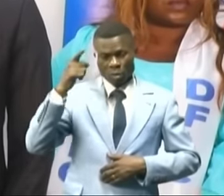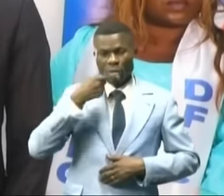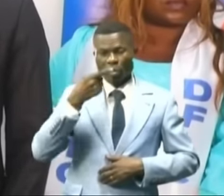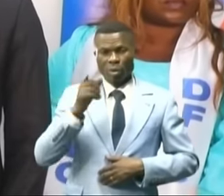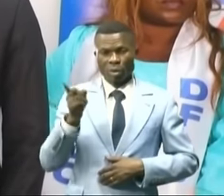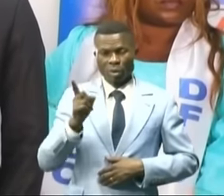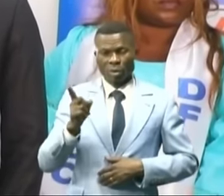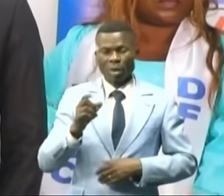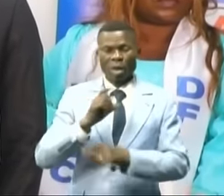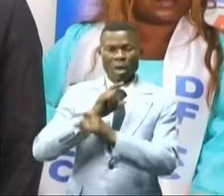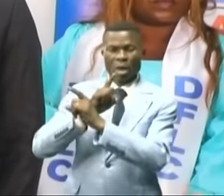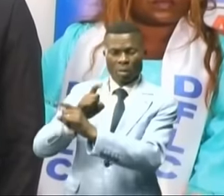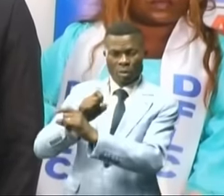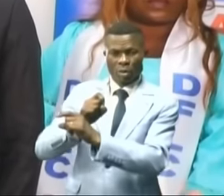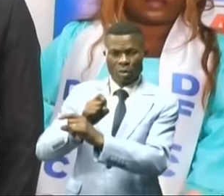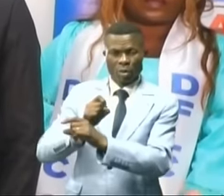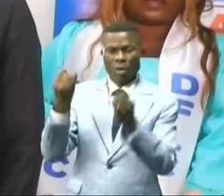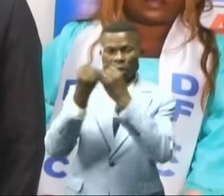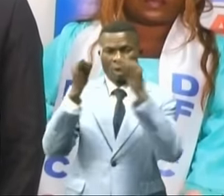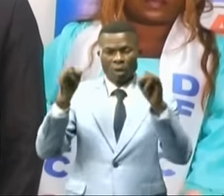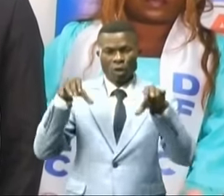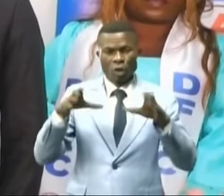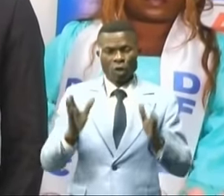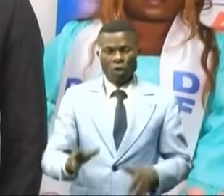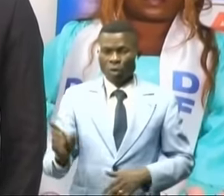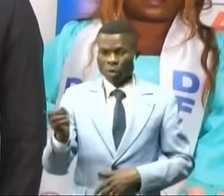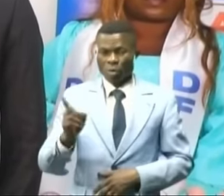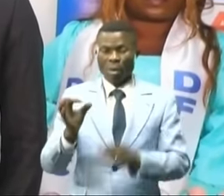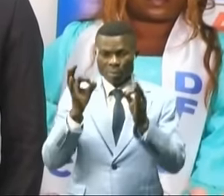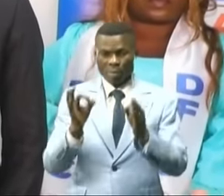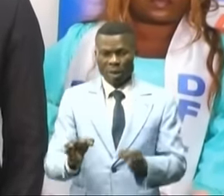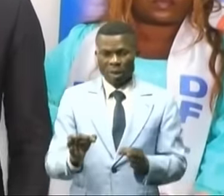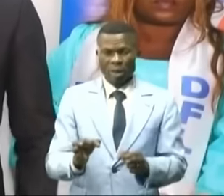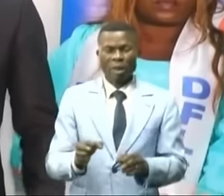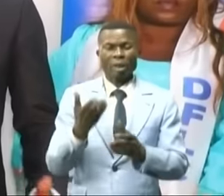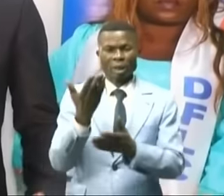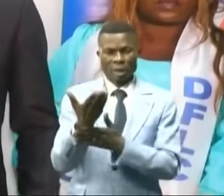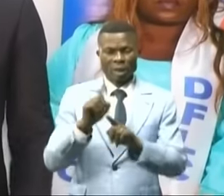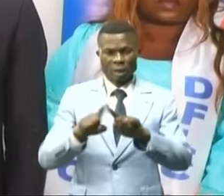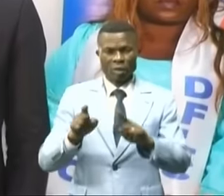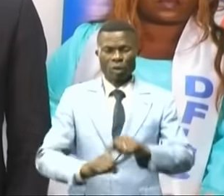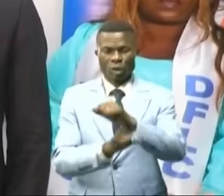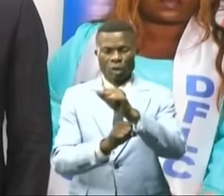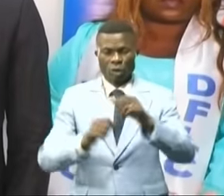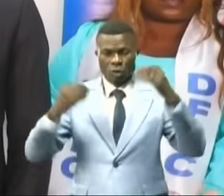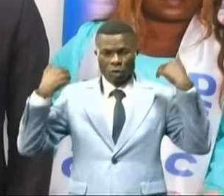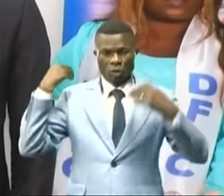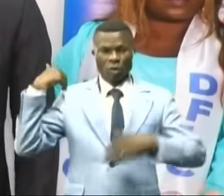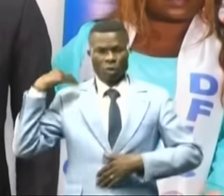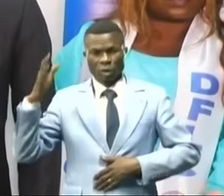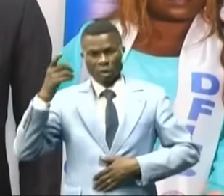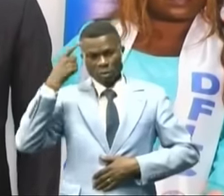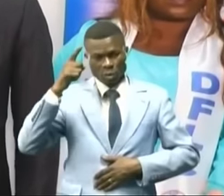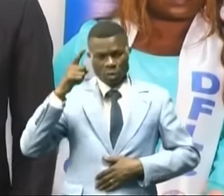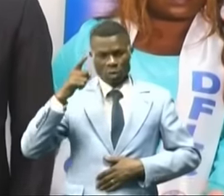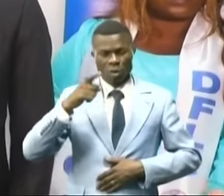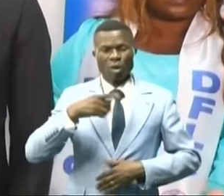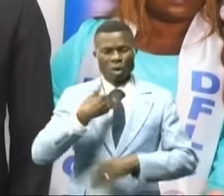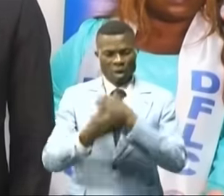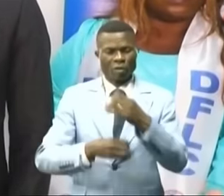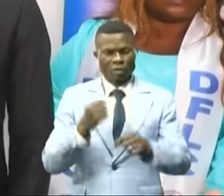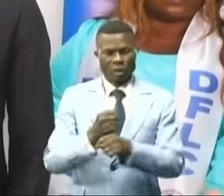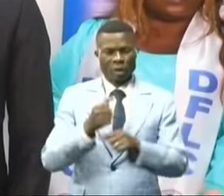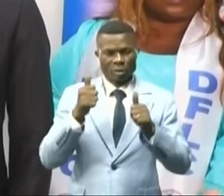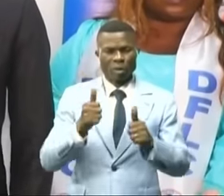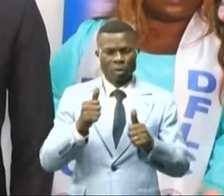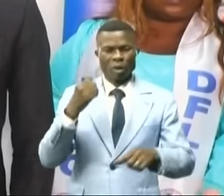la sauvegarde de l'indépendance de notre pays, mais aussi soutenir le chef de l'État pour qu'il puisse mener à bien